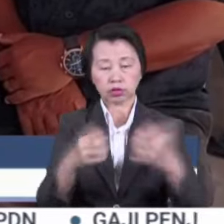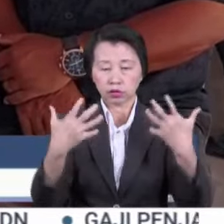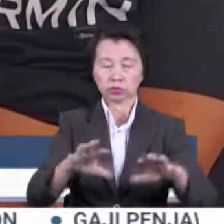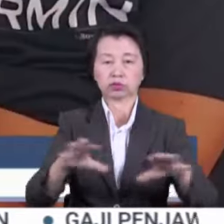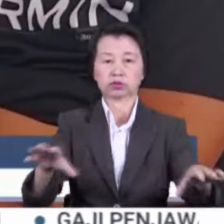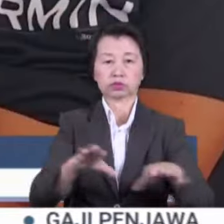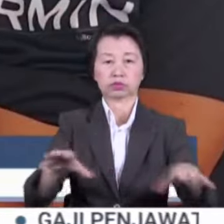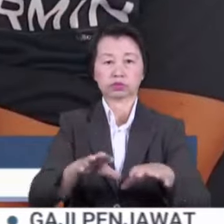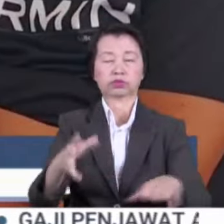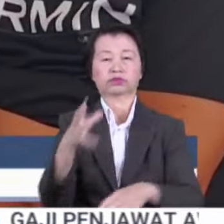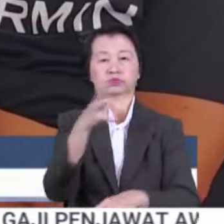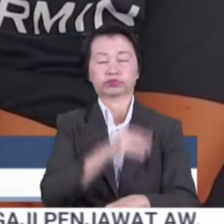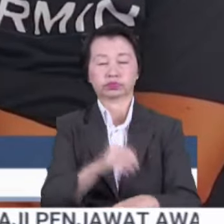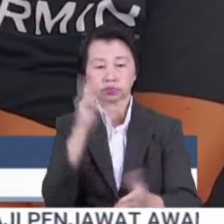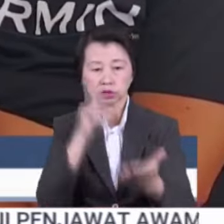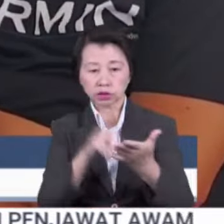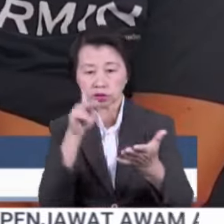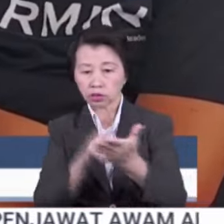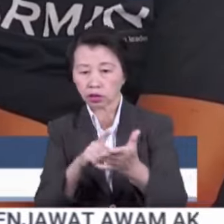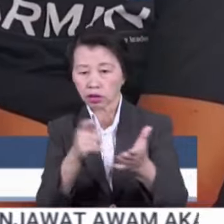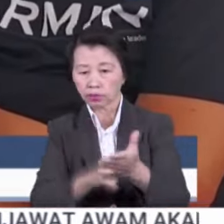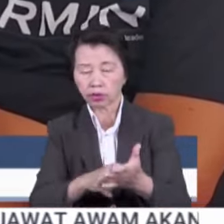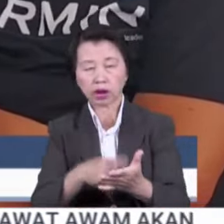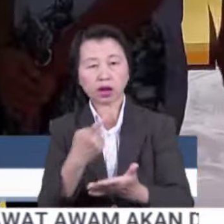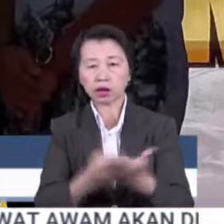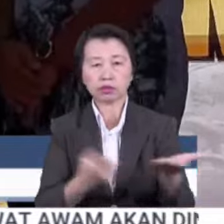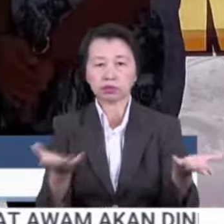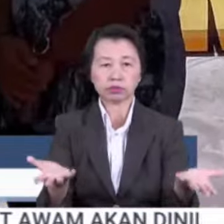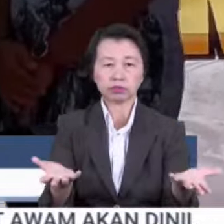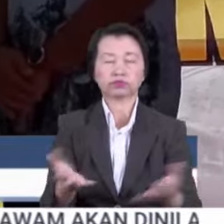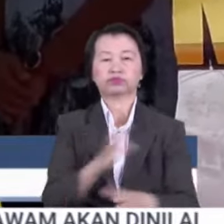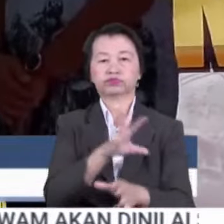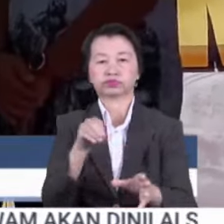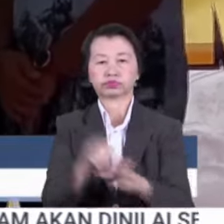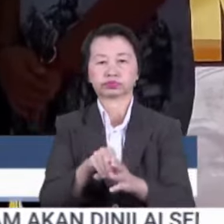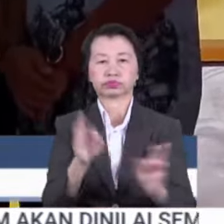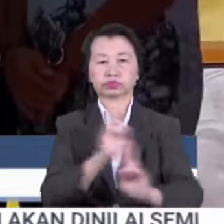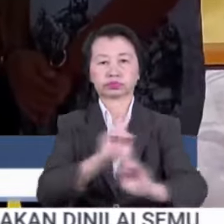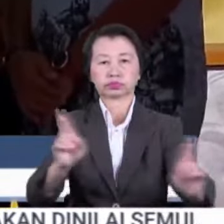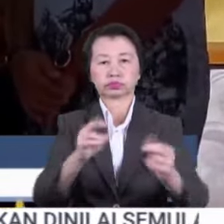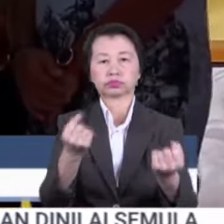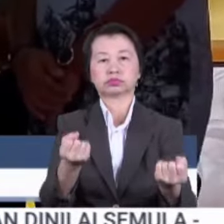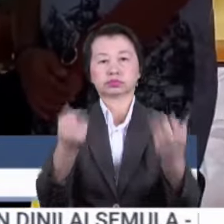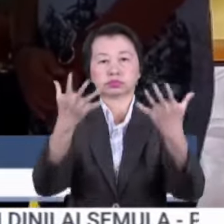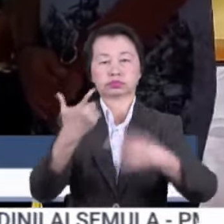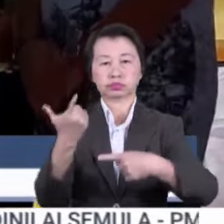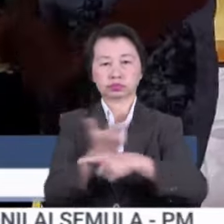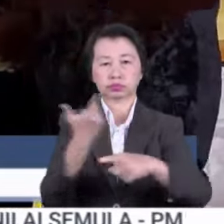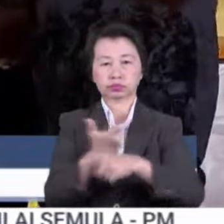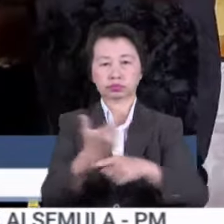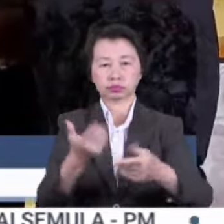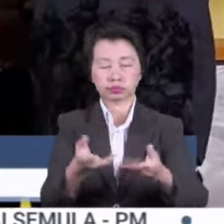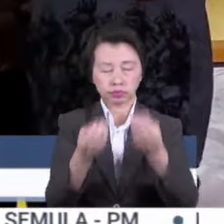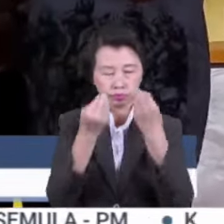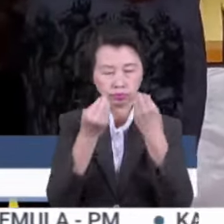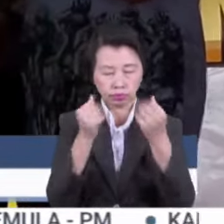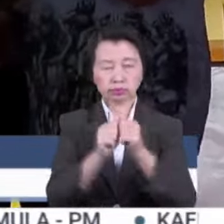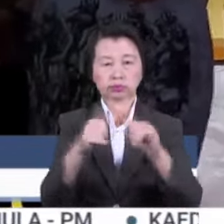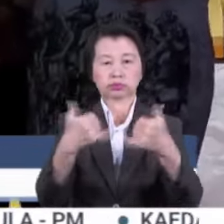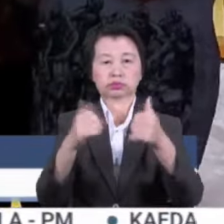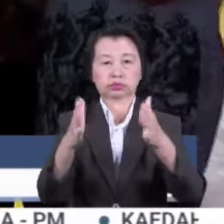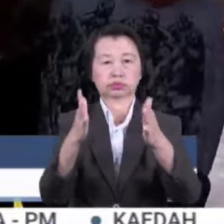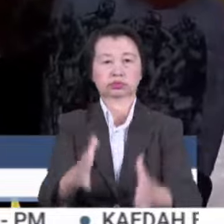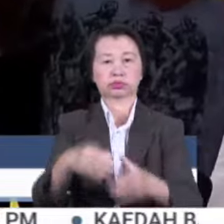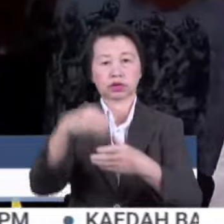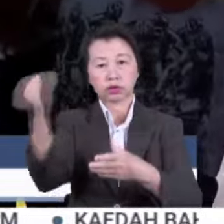dilakukan Dan mengenal pasti keperluan mereka ini termasuklah menyedia lebih banyak latihan pendendahan kepada atlet